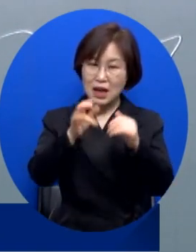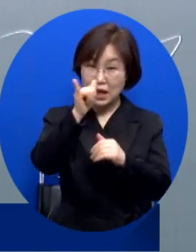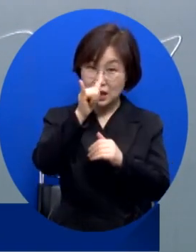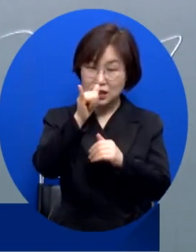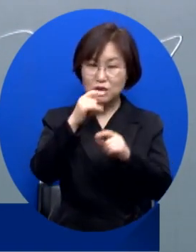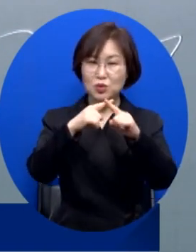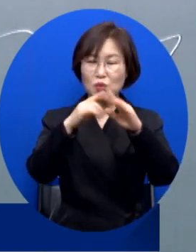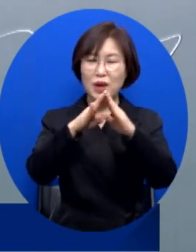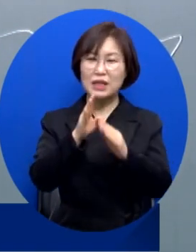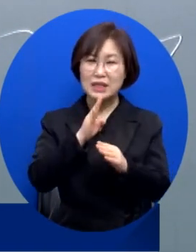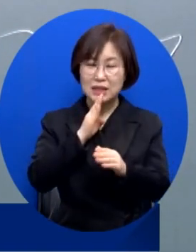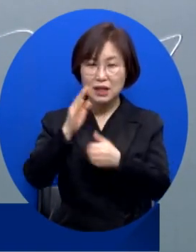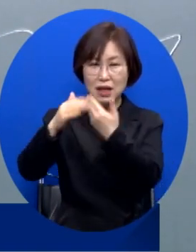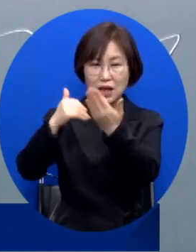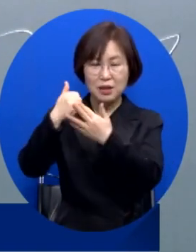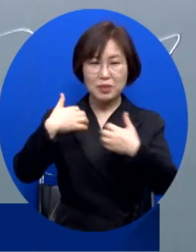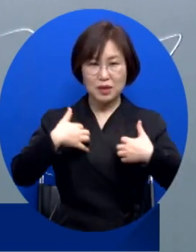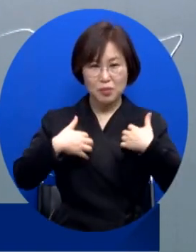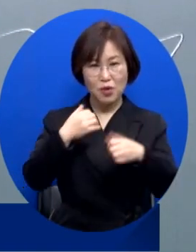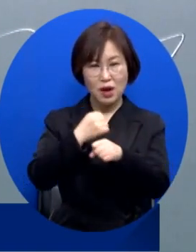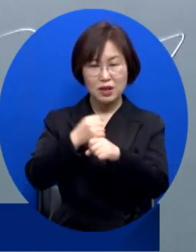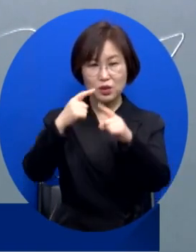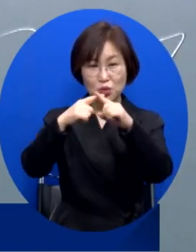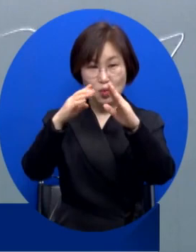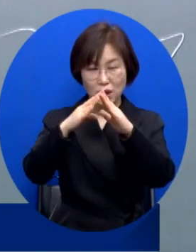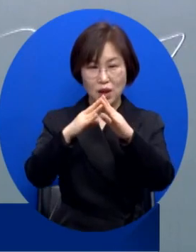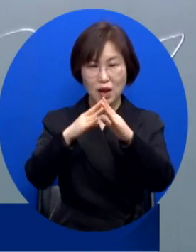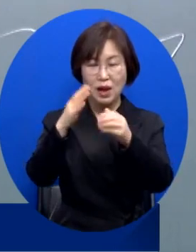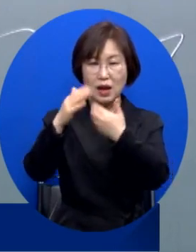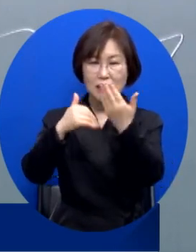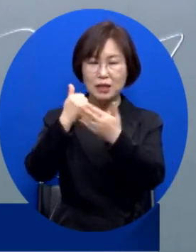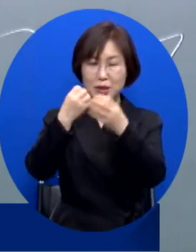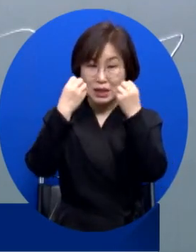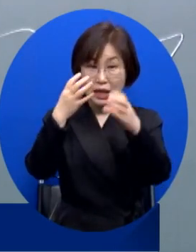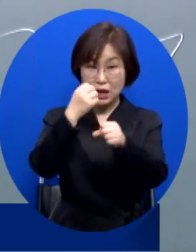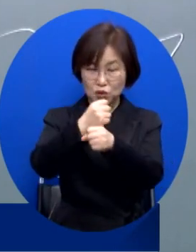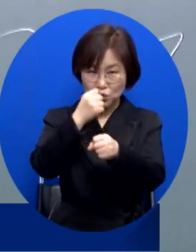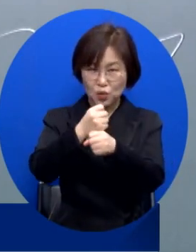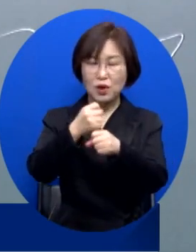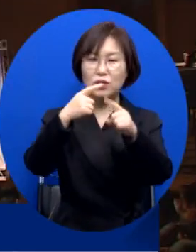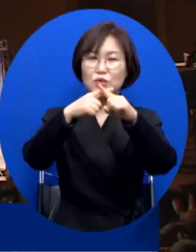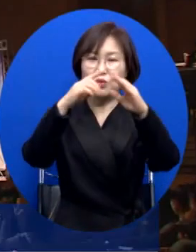진짜 하나님을 기뻐하시고 하나님이 창조하신 목적을 분명히 하고 있다.